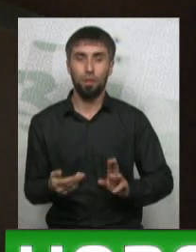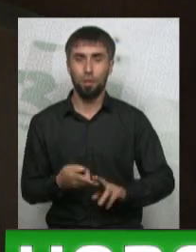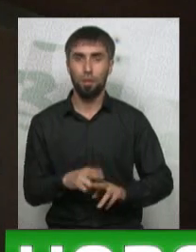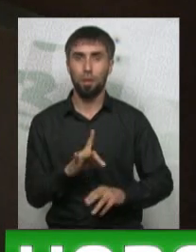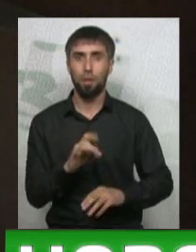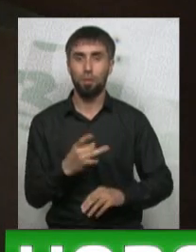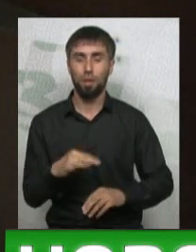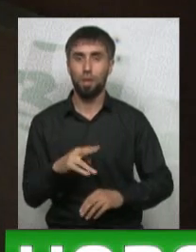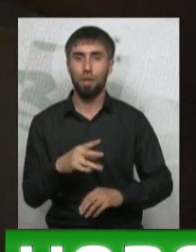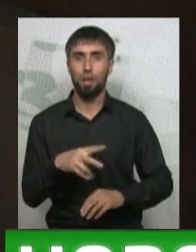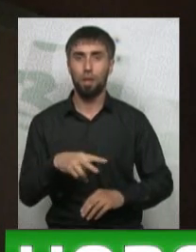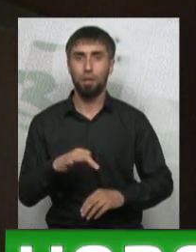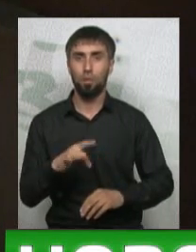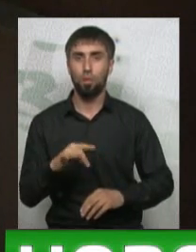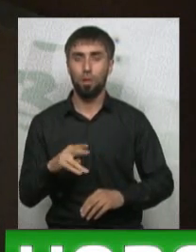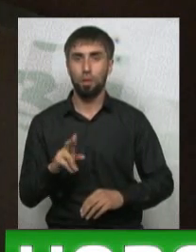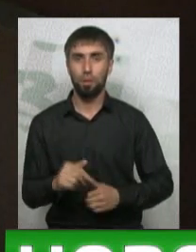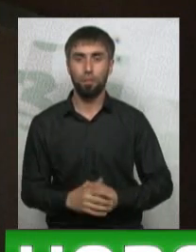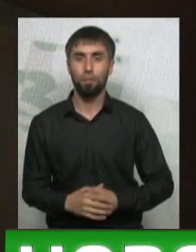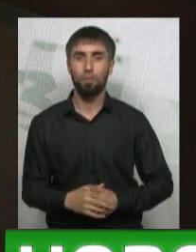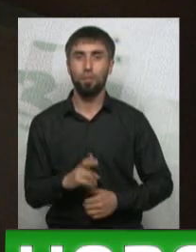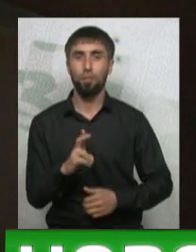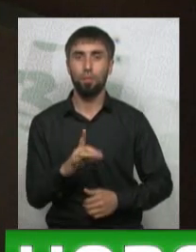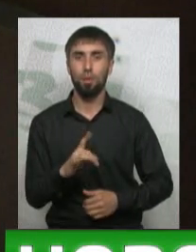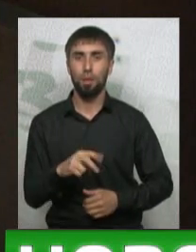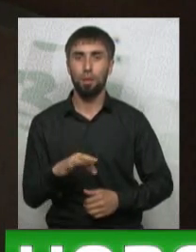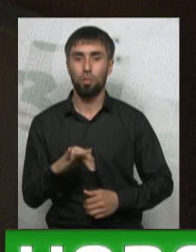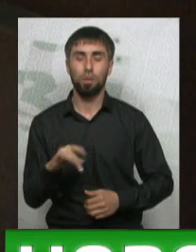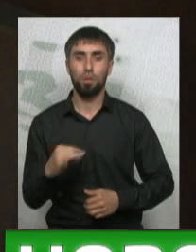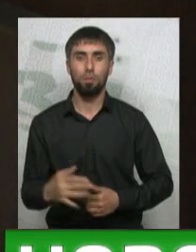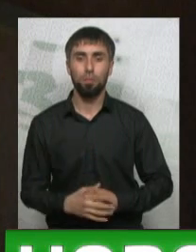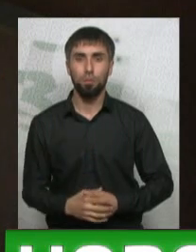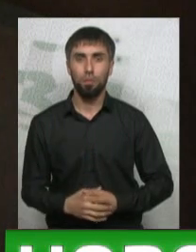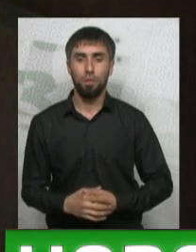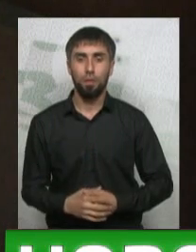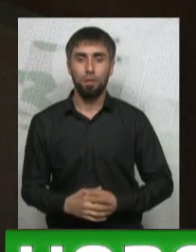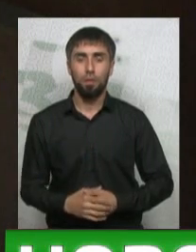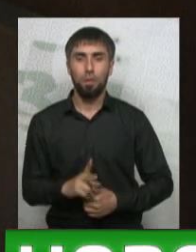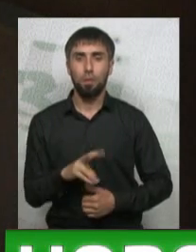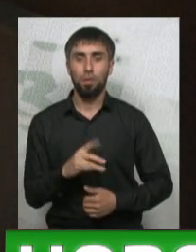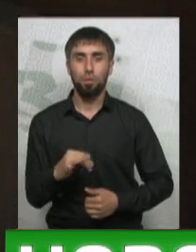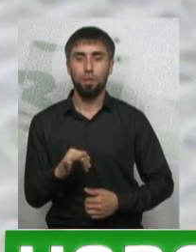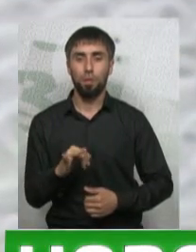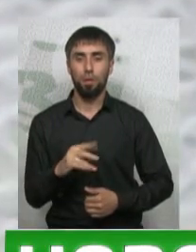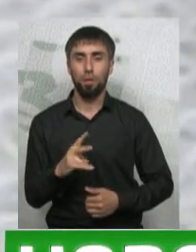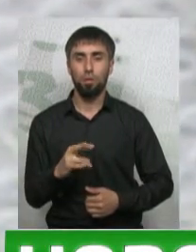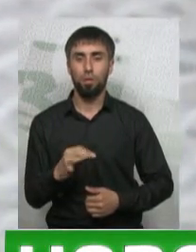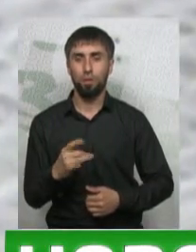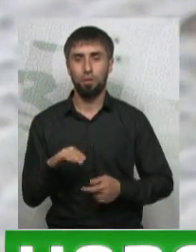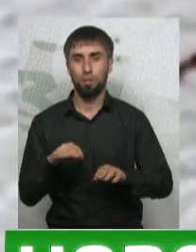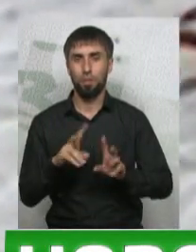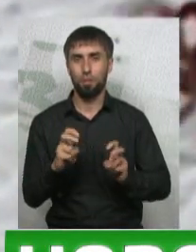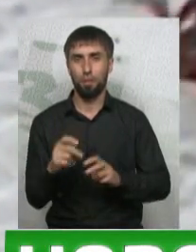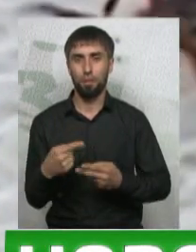крымскую геморрагическую лихорадку, боррелиоз и клещевой энцефалит. На